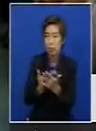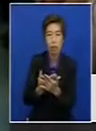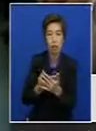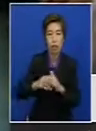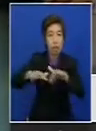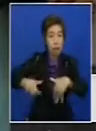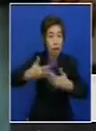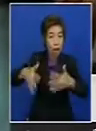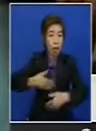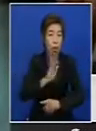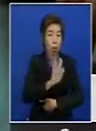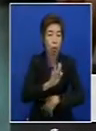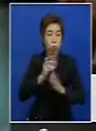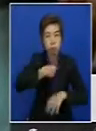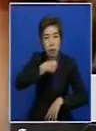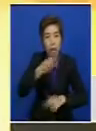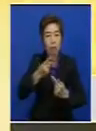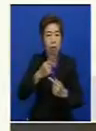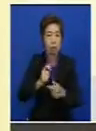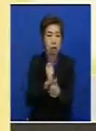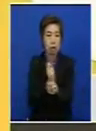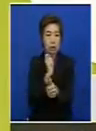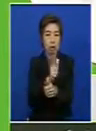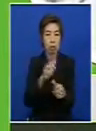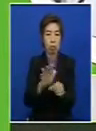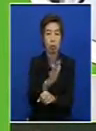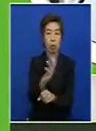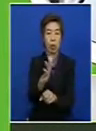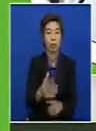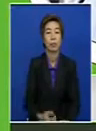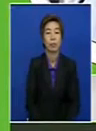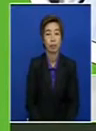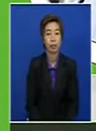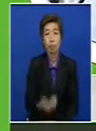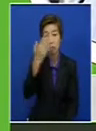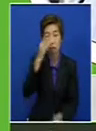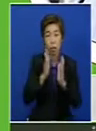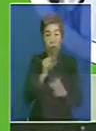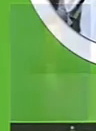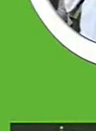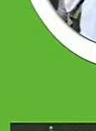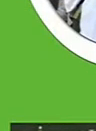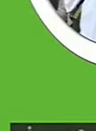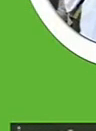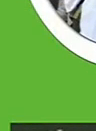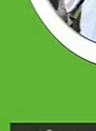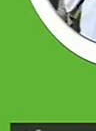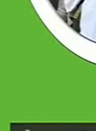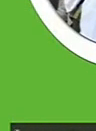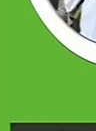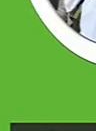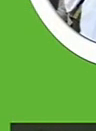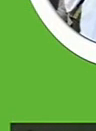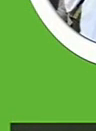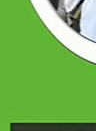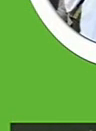รับผู้สูงอายุยังไม่สามารถครอบคลุมกลุ่มวัยทำงานได้ครบทุกคนเพราะคนทำงาน 19.2% จะใช้ประกัน